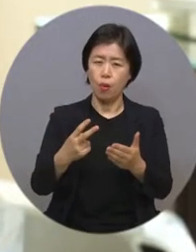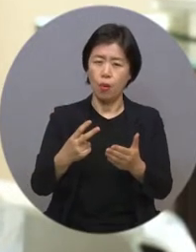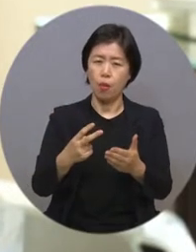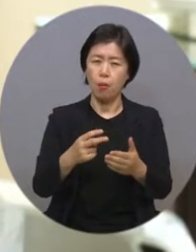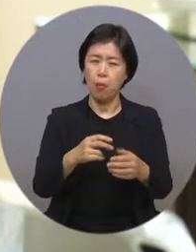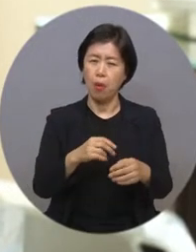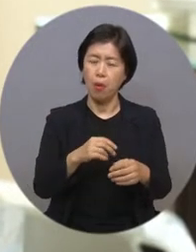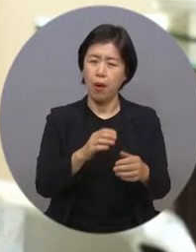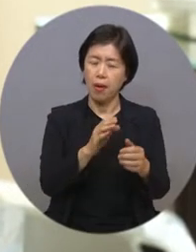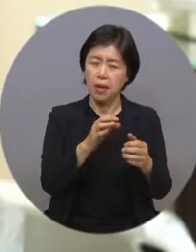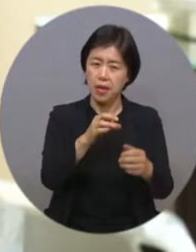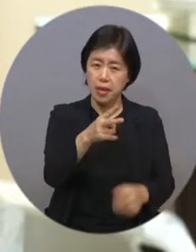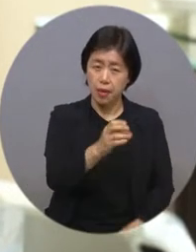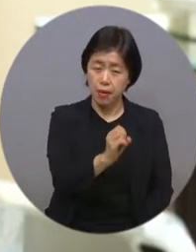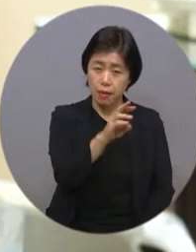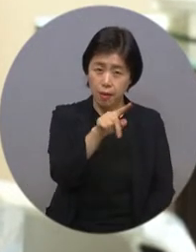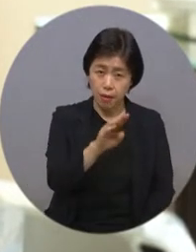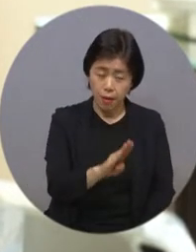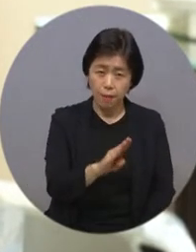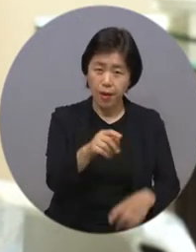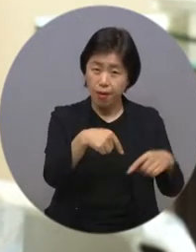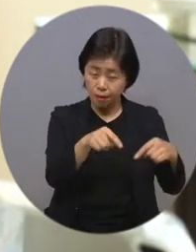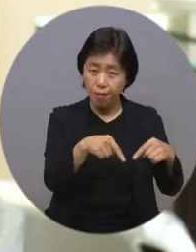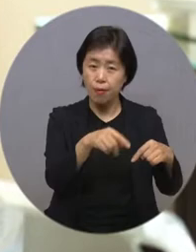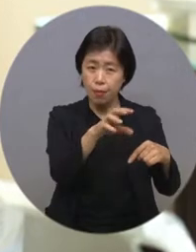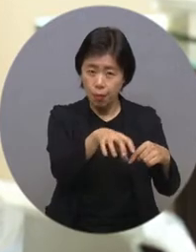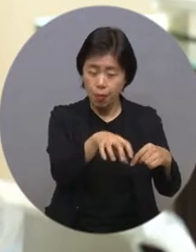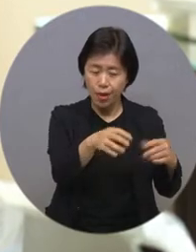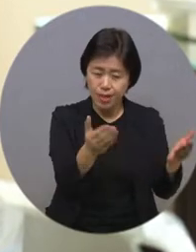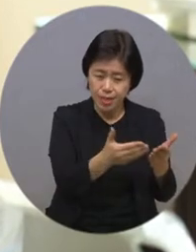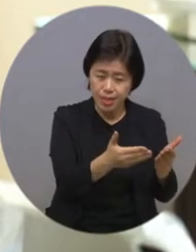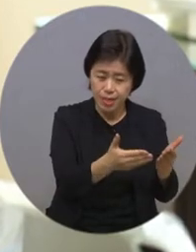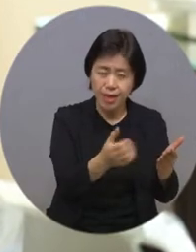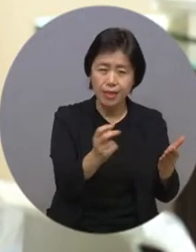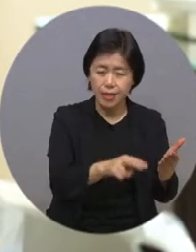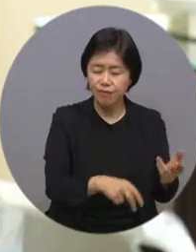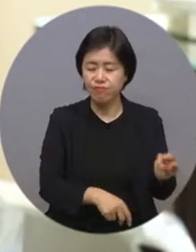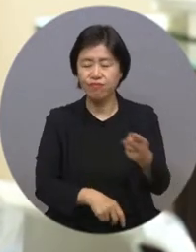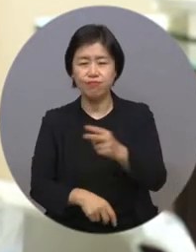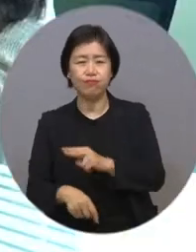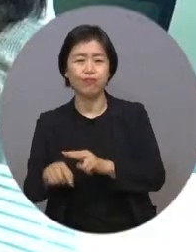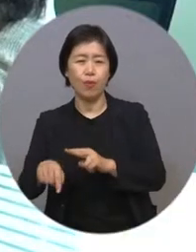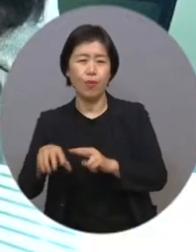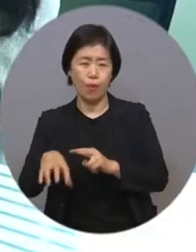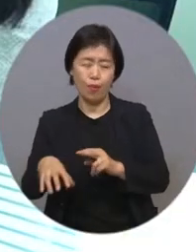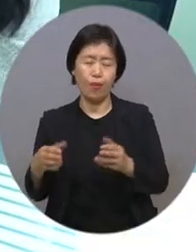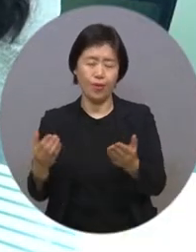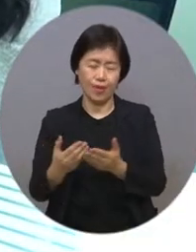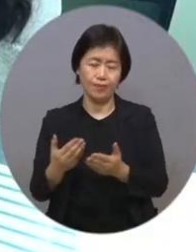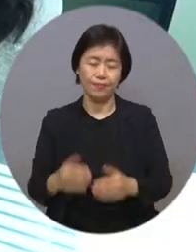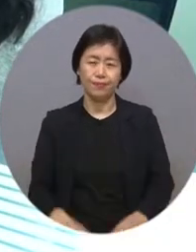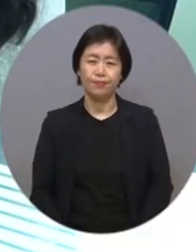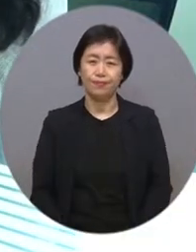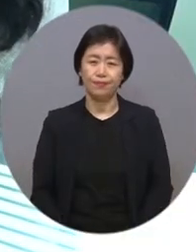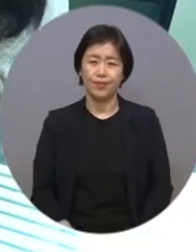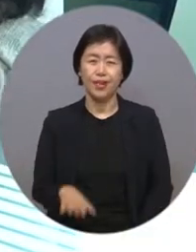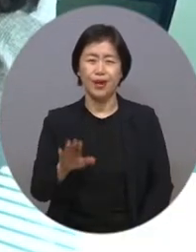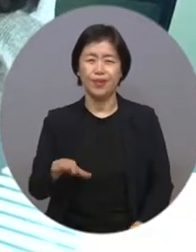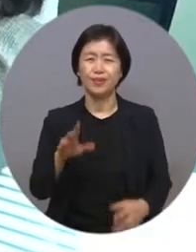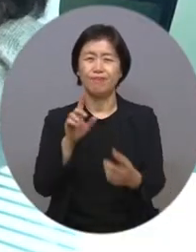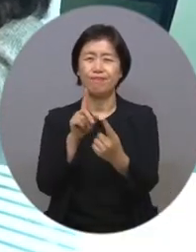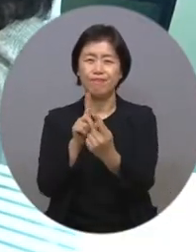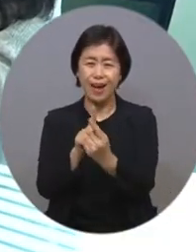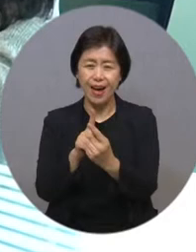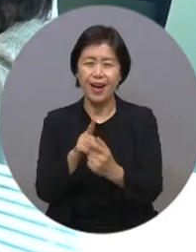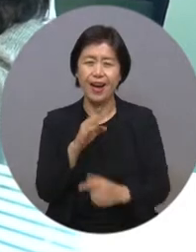정도 근무하다 다시 생산본부로 내려왔고요. 지금은 개발 생산본부를 담당하고 있습니다. 아, 네, 오늘 너무 만나 뵙게 돼서